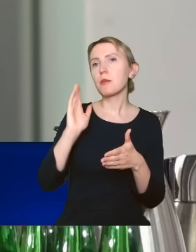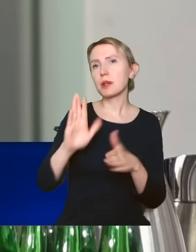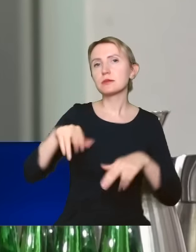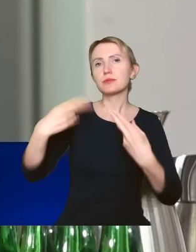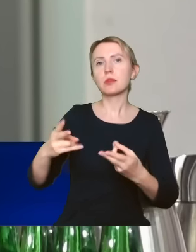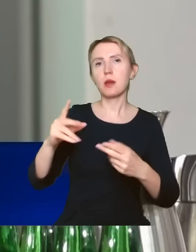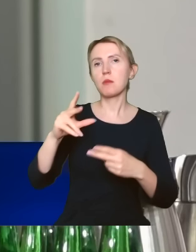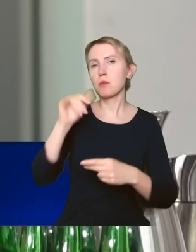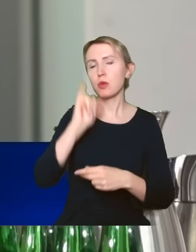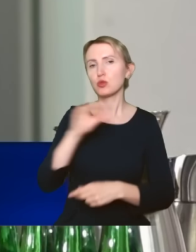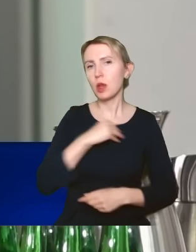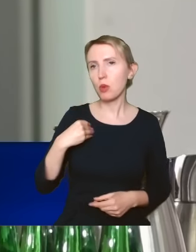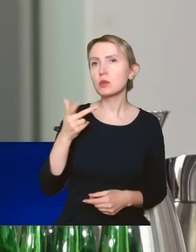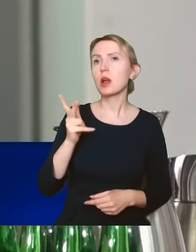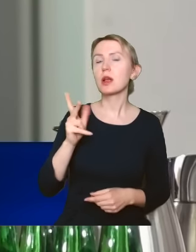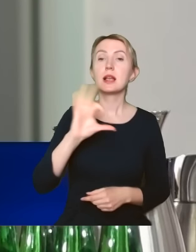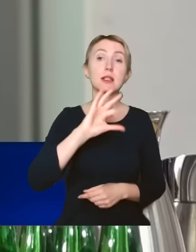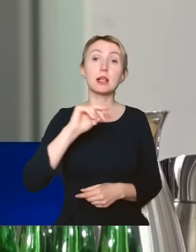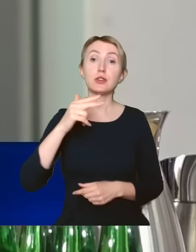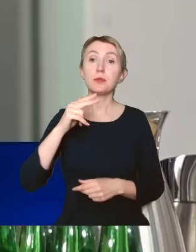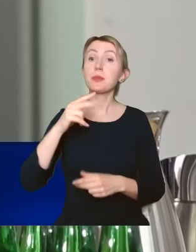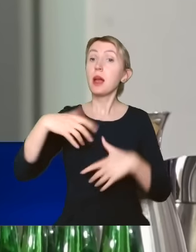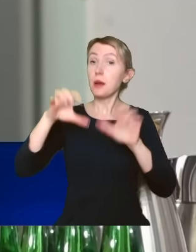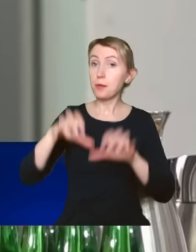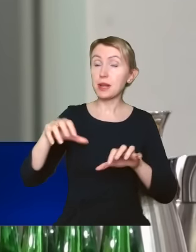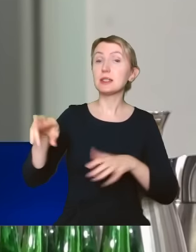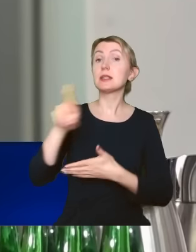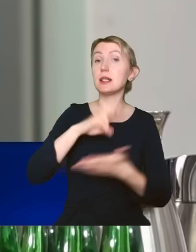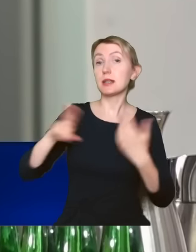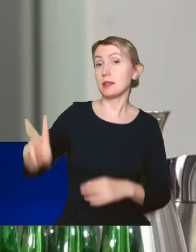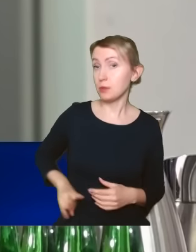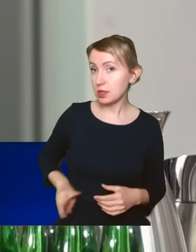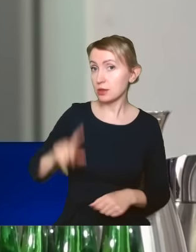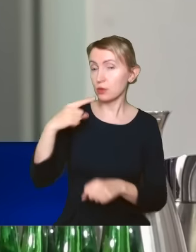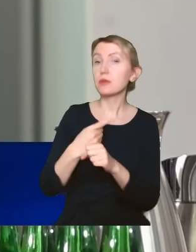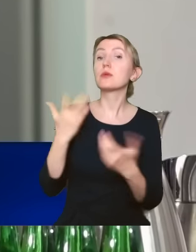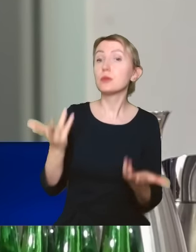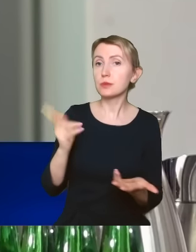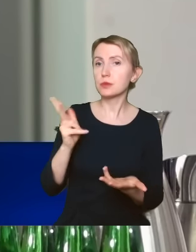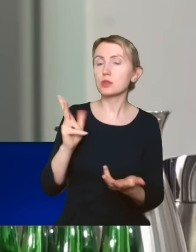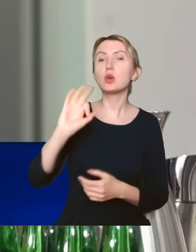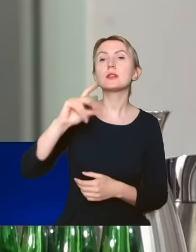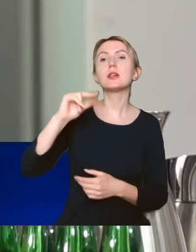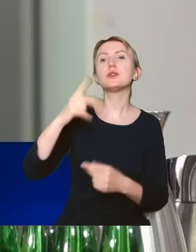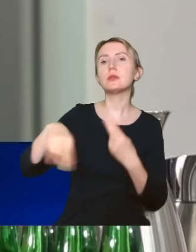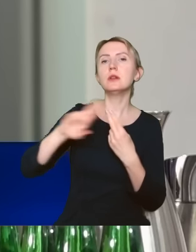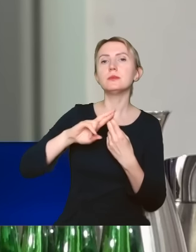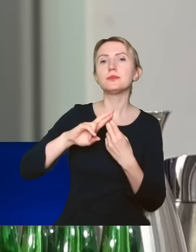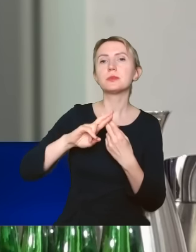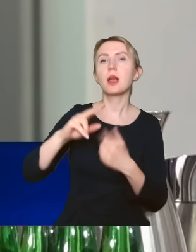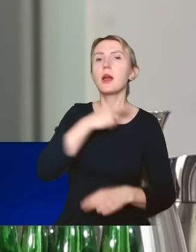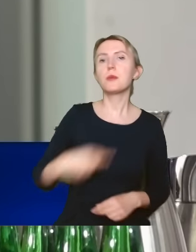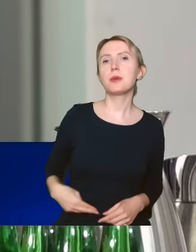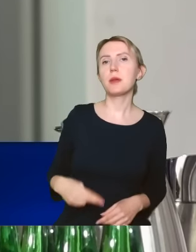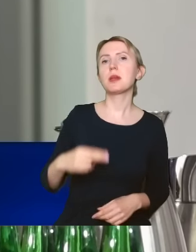Poczcie Polskiej? Sasin, prezes Rady Ministrów, czyli Sasin odpowiada, premier